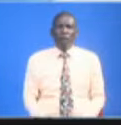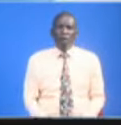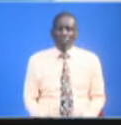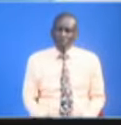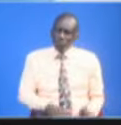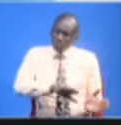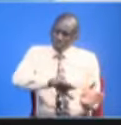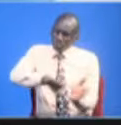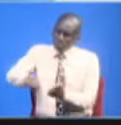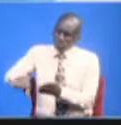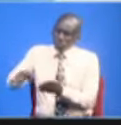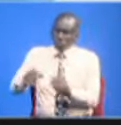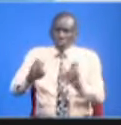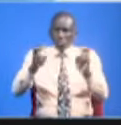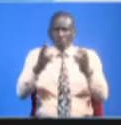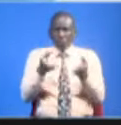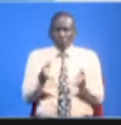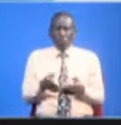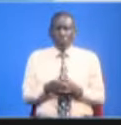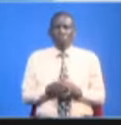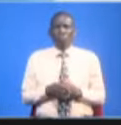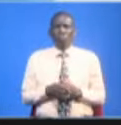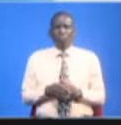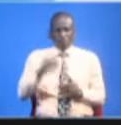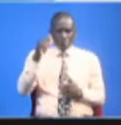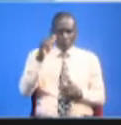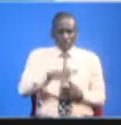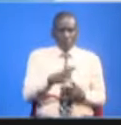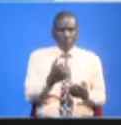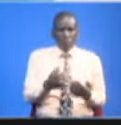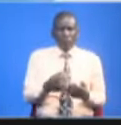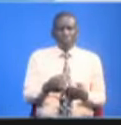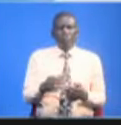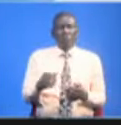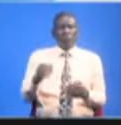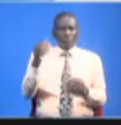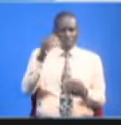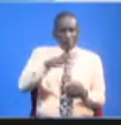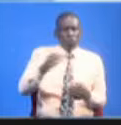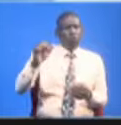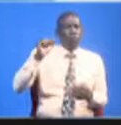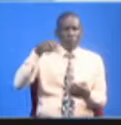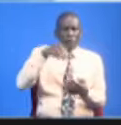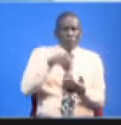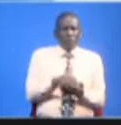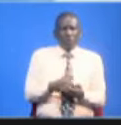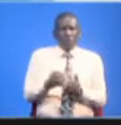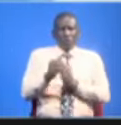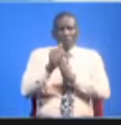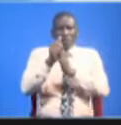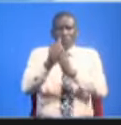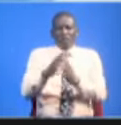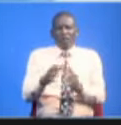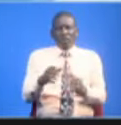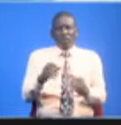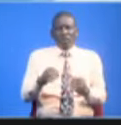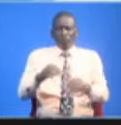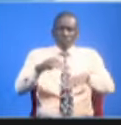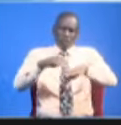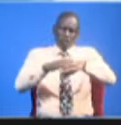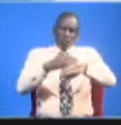Tukiachana na masuala ya elimu, sasa mtazamaji wangu, turudi tena katika masuala ya siasa. Viongozi wa jamii ya